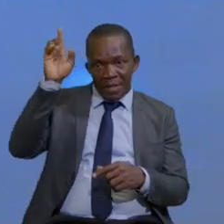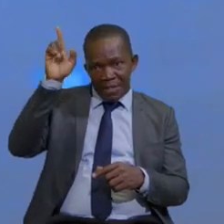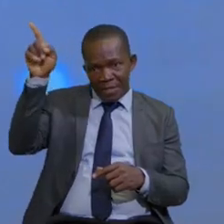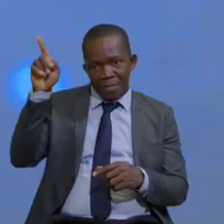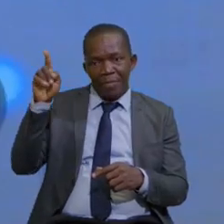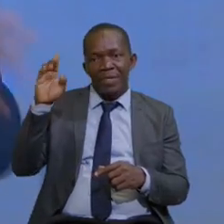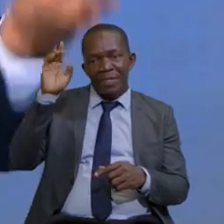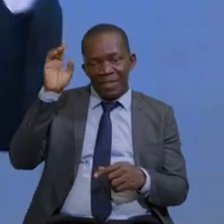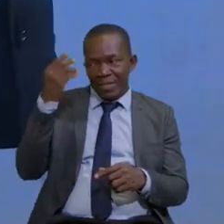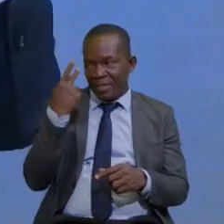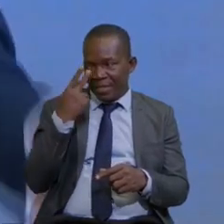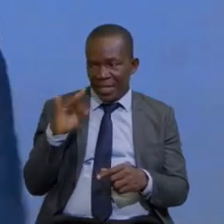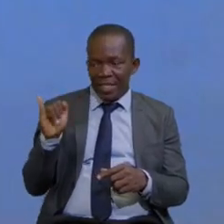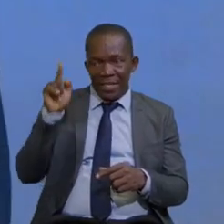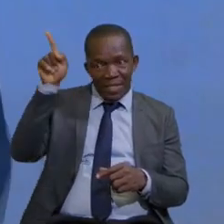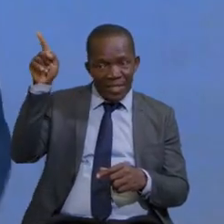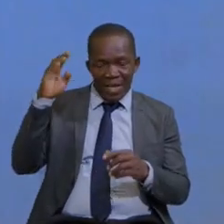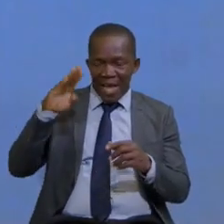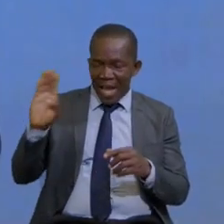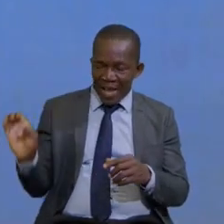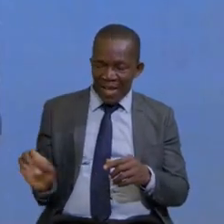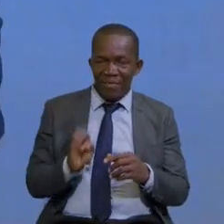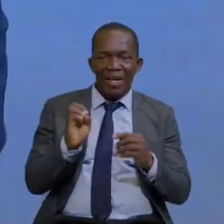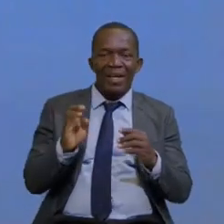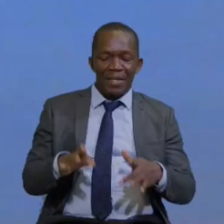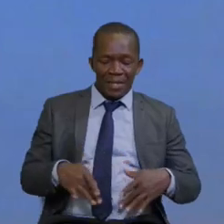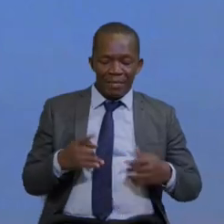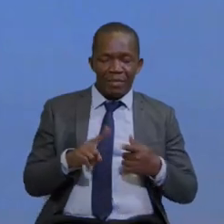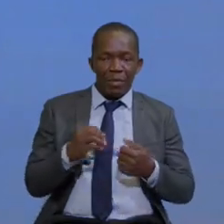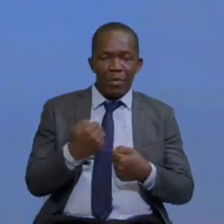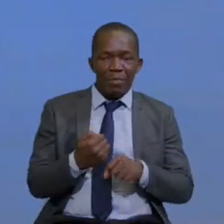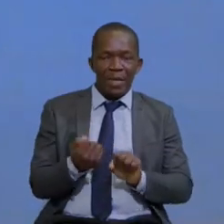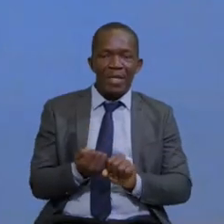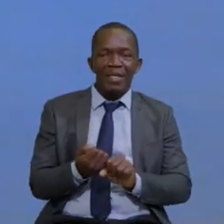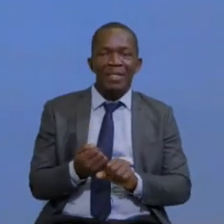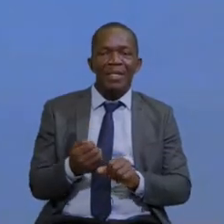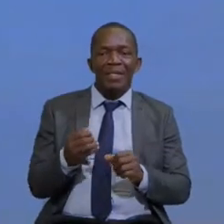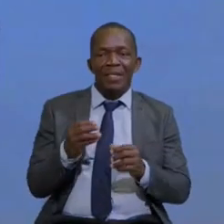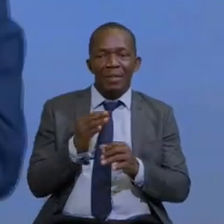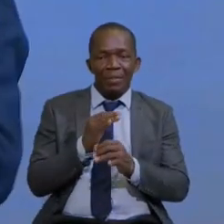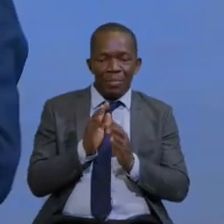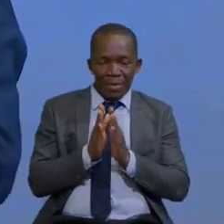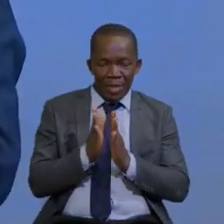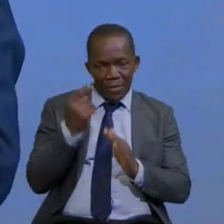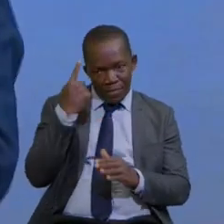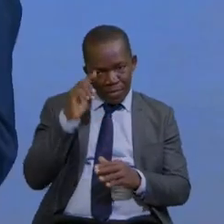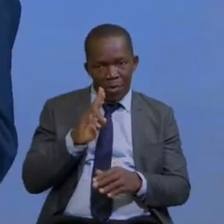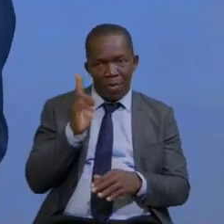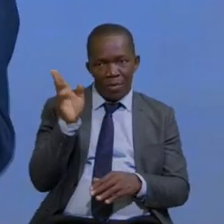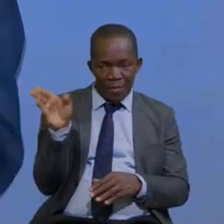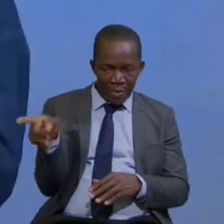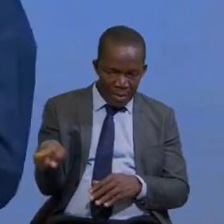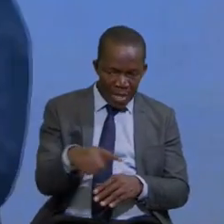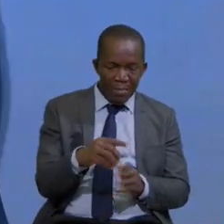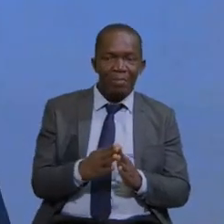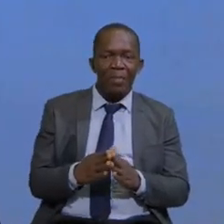Et la suite dit, étant toujours vivant pour intercéder en leur faveur. Ce que je relève ici, c'est qu'il peut sauver, qu'il est capable de